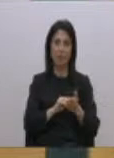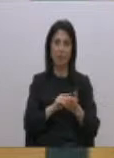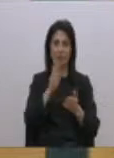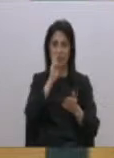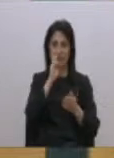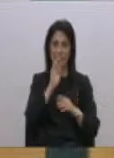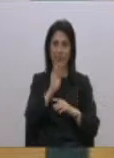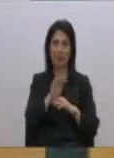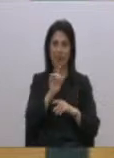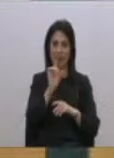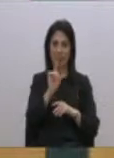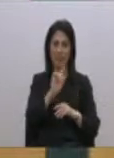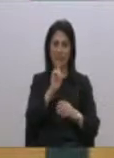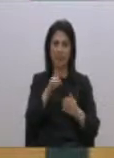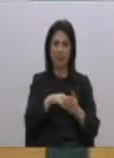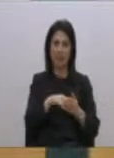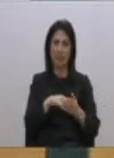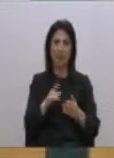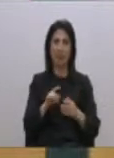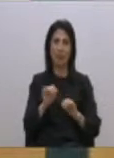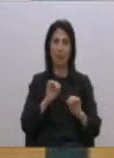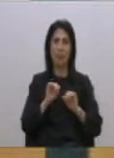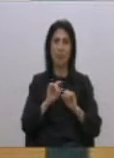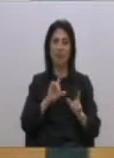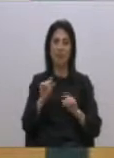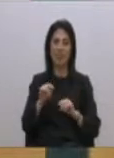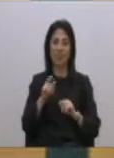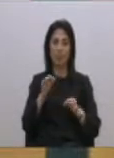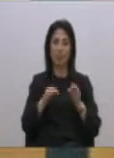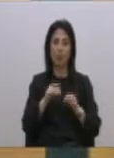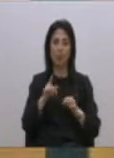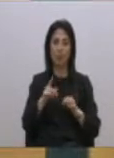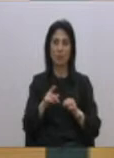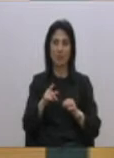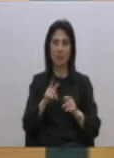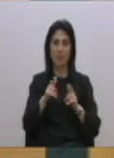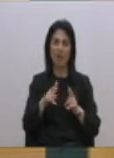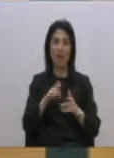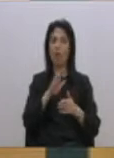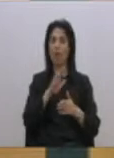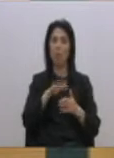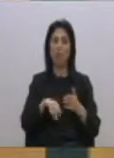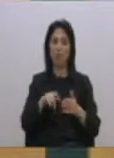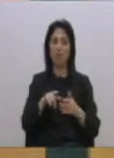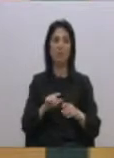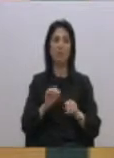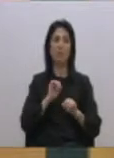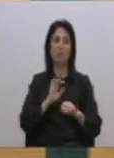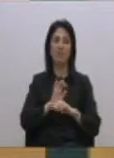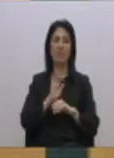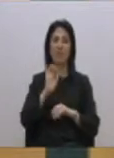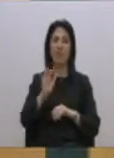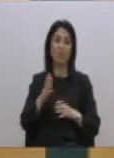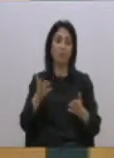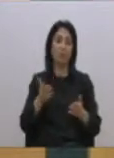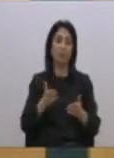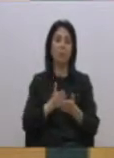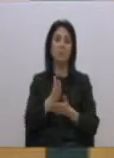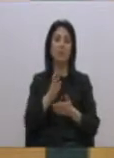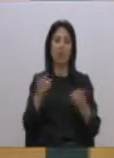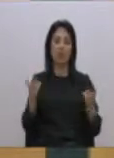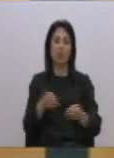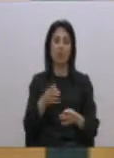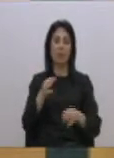სახელფასო დანამატის საკითხი, რომ მივლინებულ მოსამართლეს, რომელიც მის თანხმობის გარეშე იქნა მივლინებული, თუმცა ლეგიტიმური მიზანი და ინტერესი არის, რომ